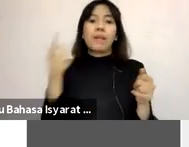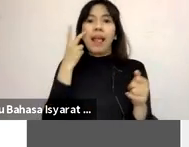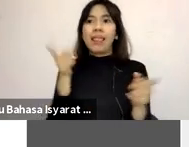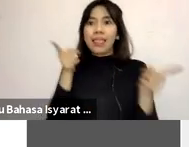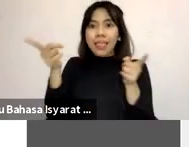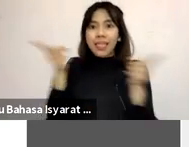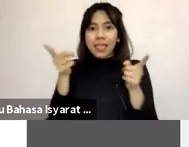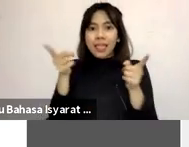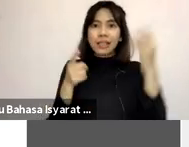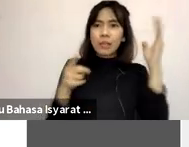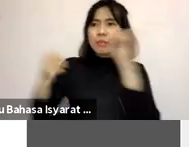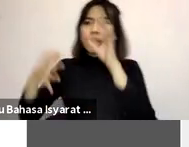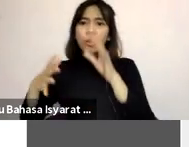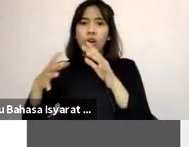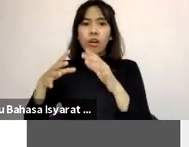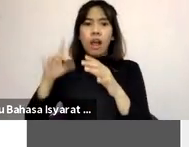jelas